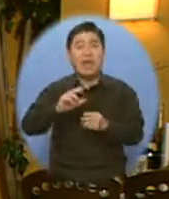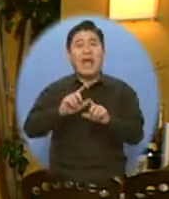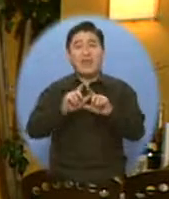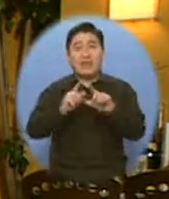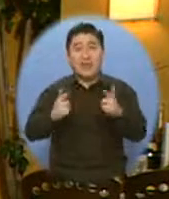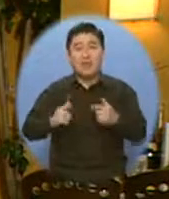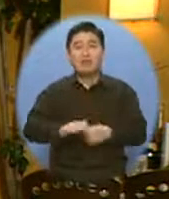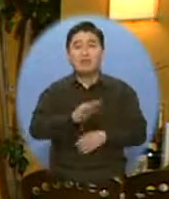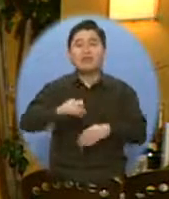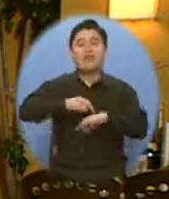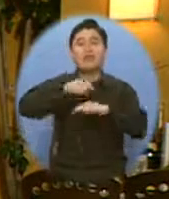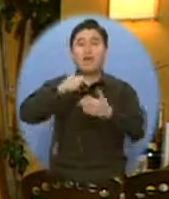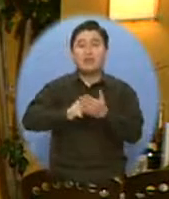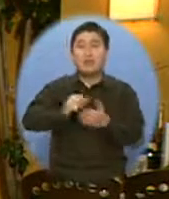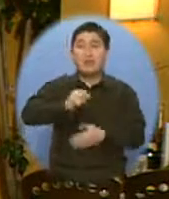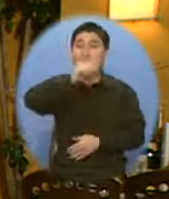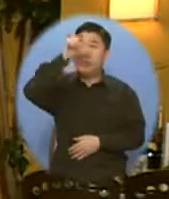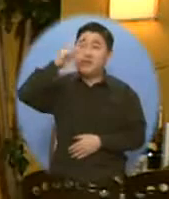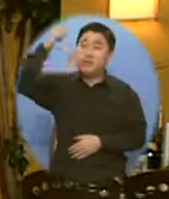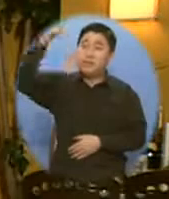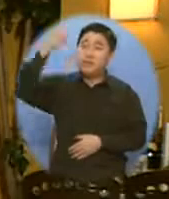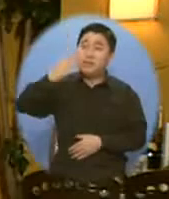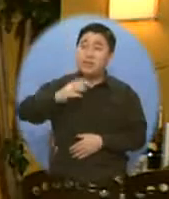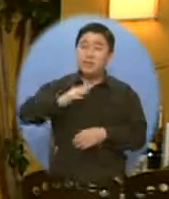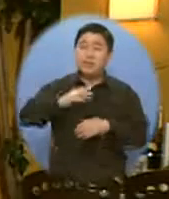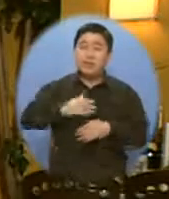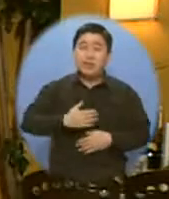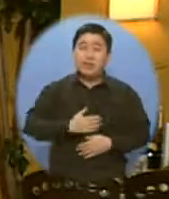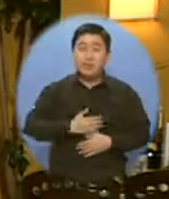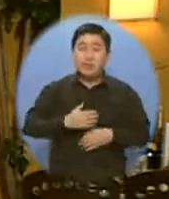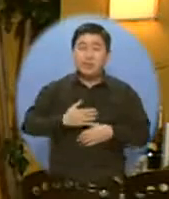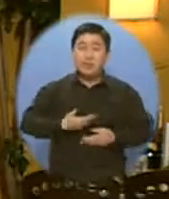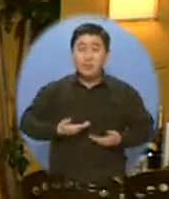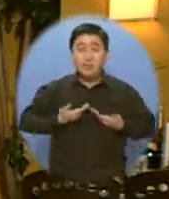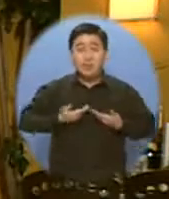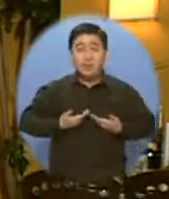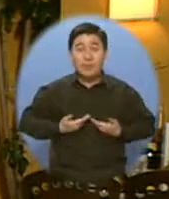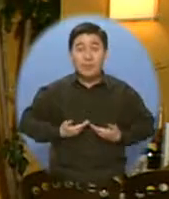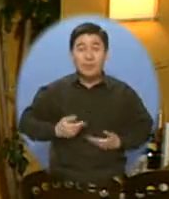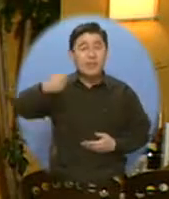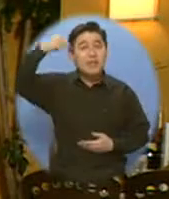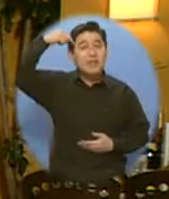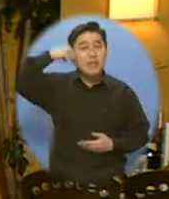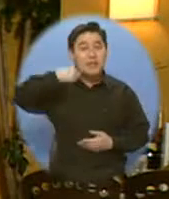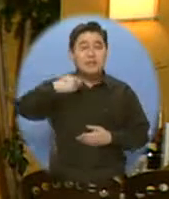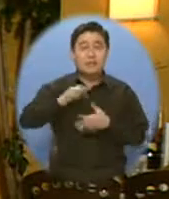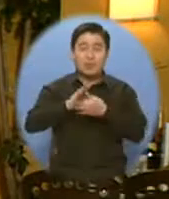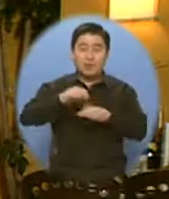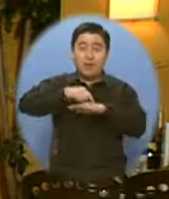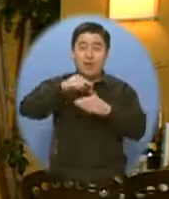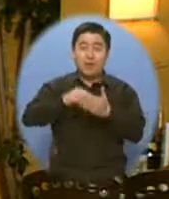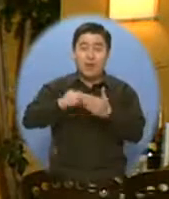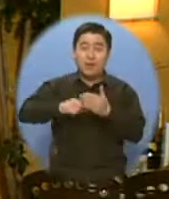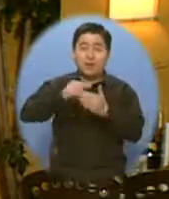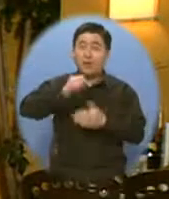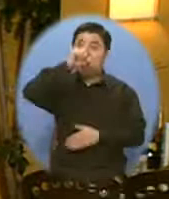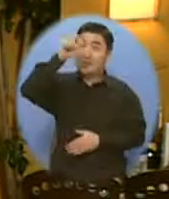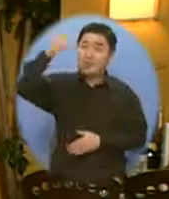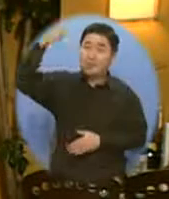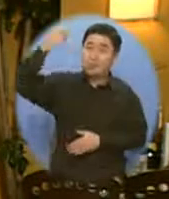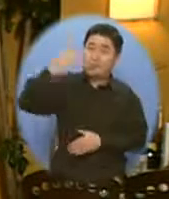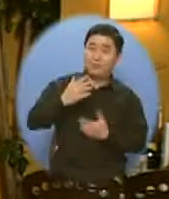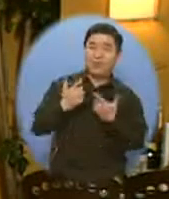마음속에 달비 시에 산 하게 내려 앉는 모습을 통해서 우리 마음속에도 달빛의 찾아온 것